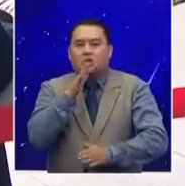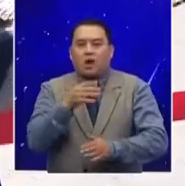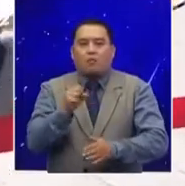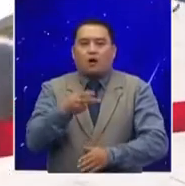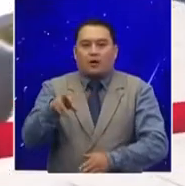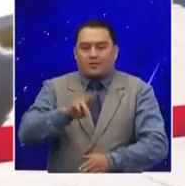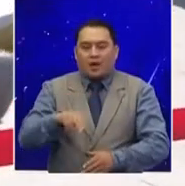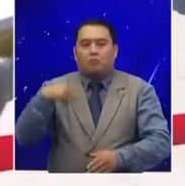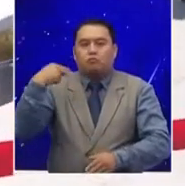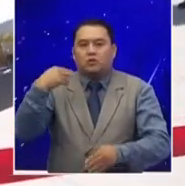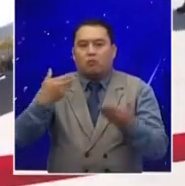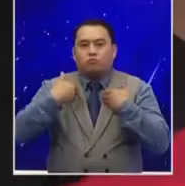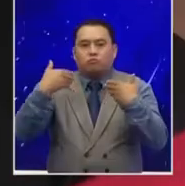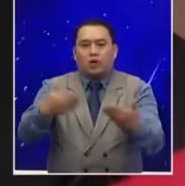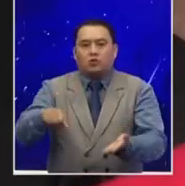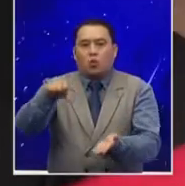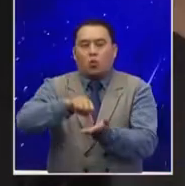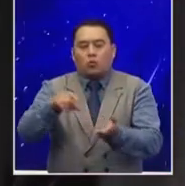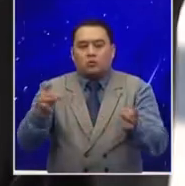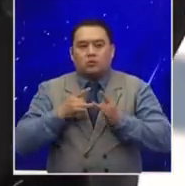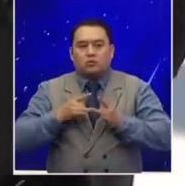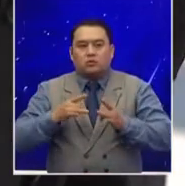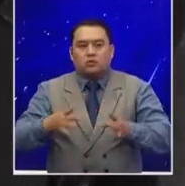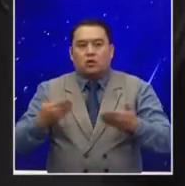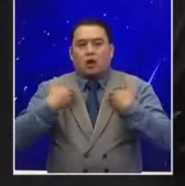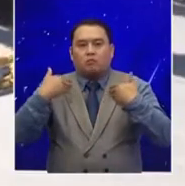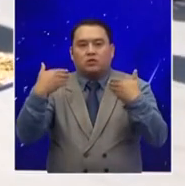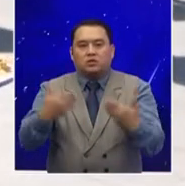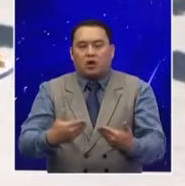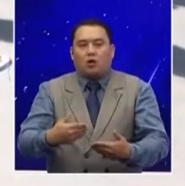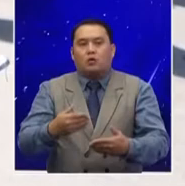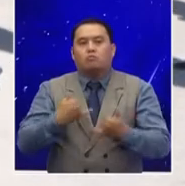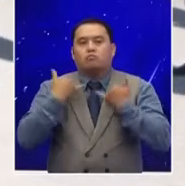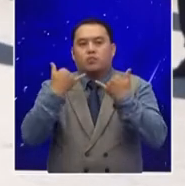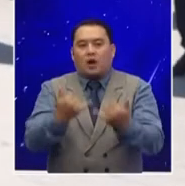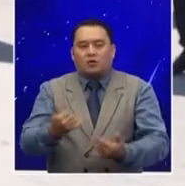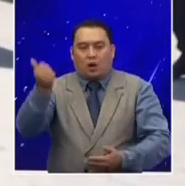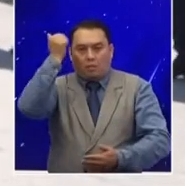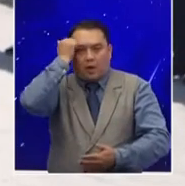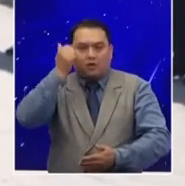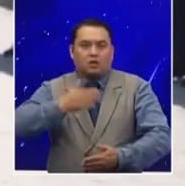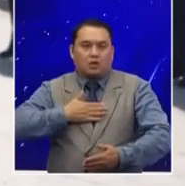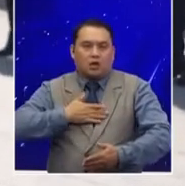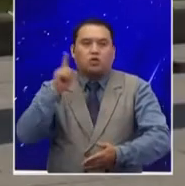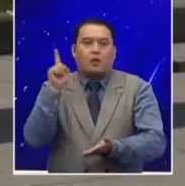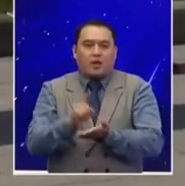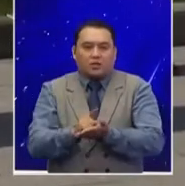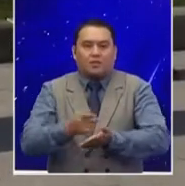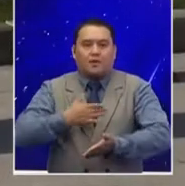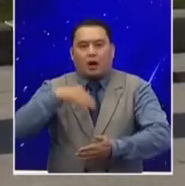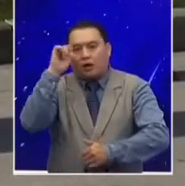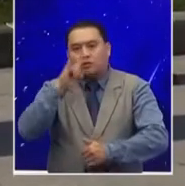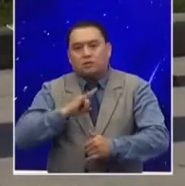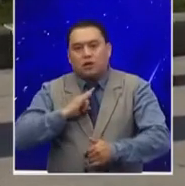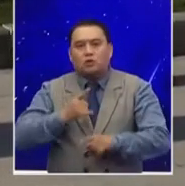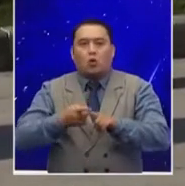Кунанбаева. Президент, поздравив участников торжества с юбилеем, отметил: «Почитание памяти поэта – это наш общий долг». В Казахстане